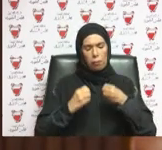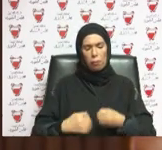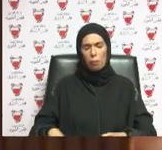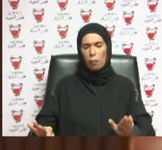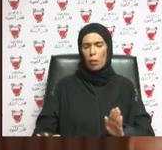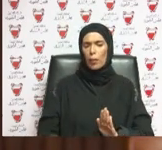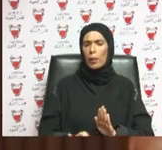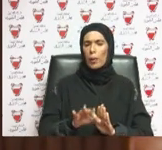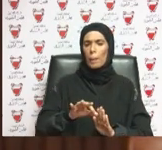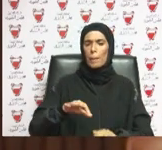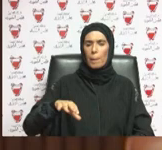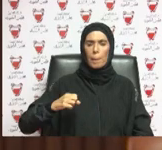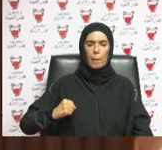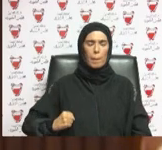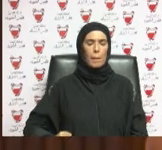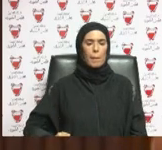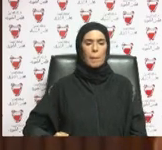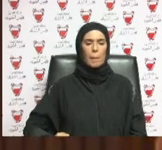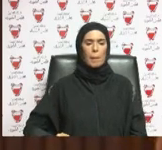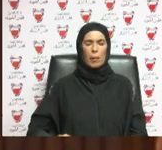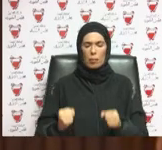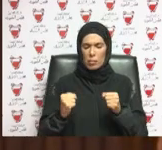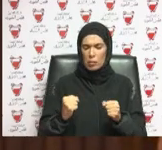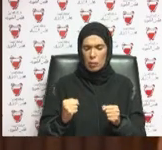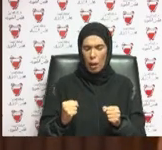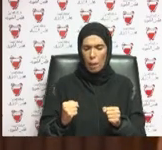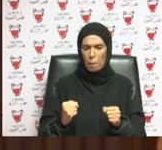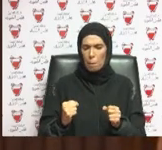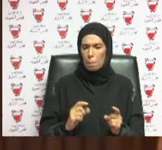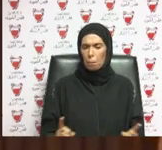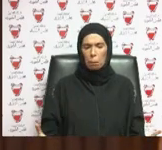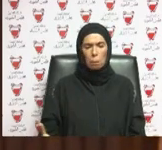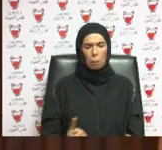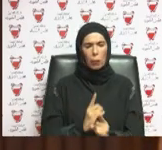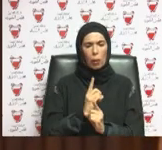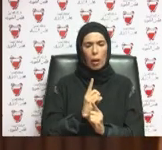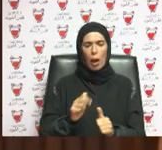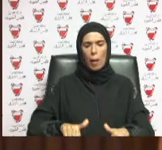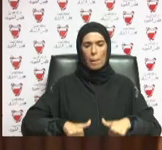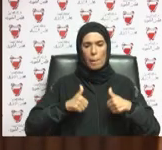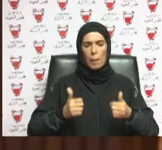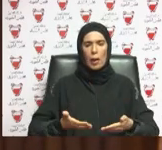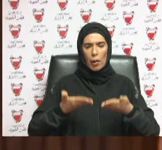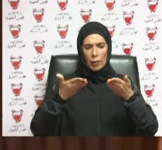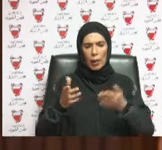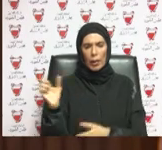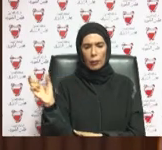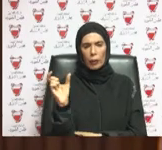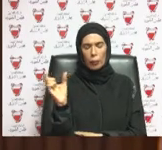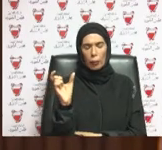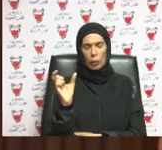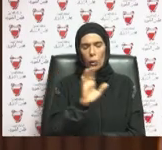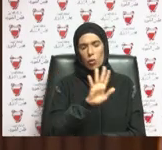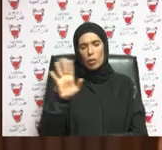من رموز بلادنا الذي يصعب تعويضهم، والذي أفنى حياته في خدمة دينه ووطنه